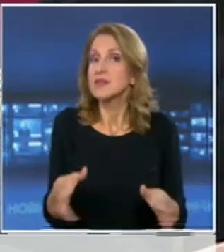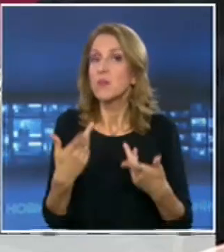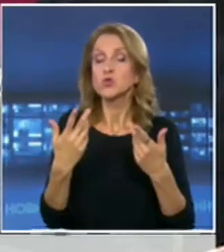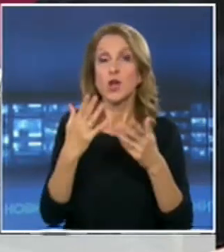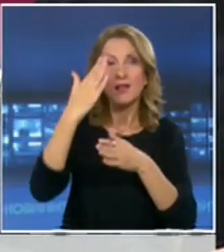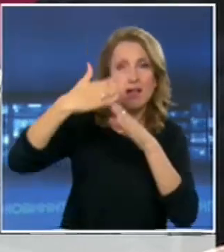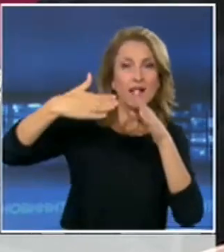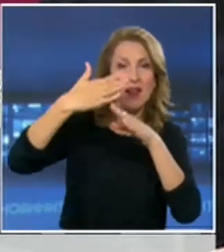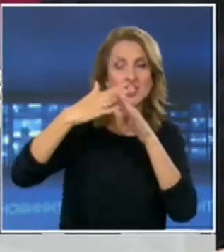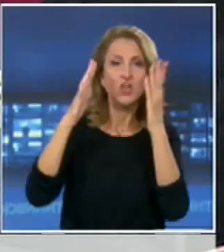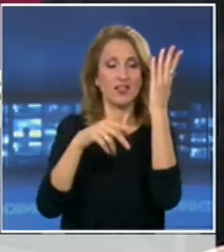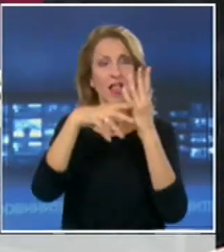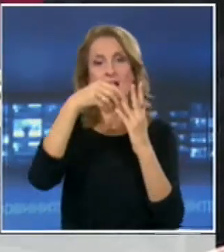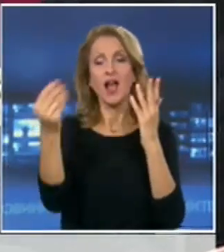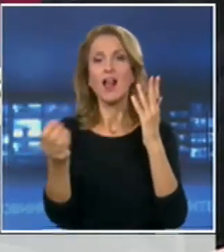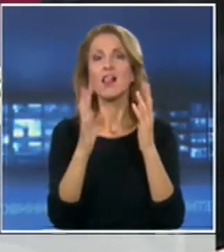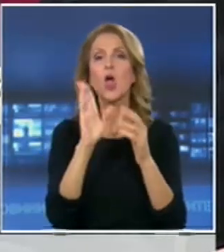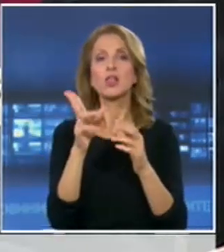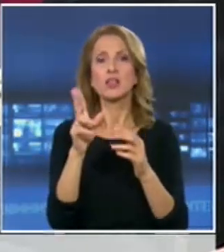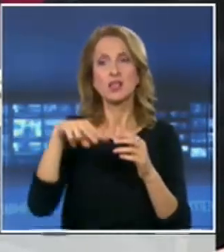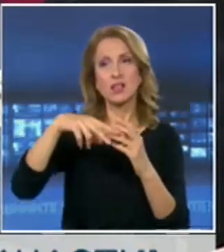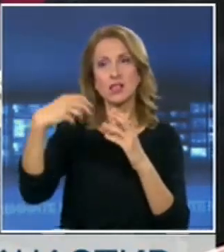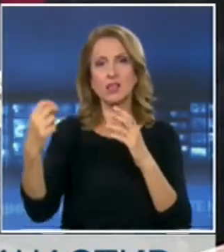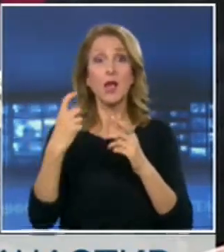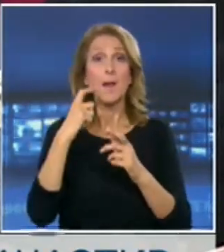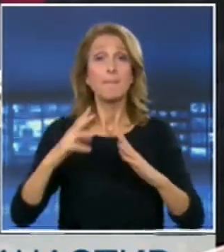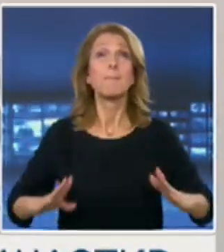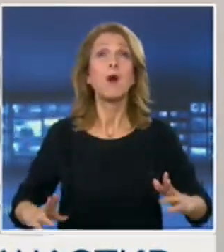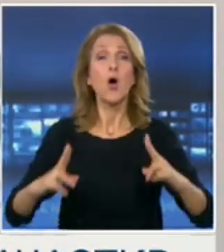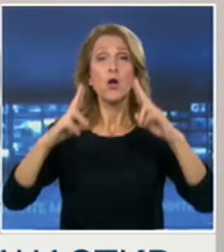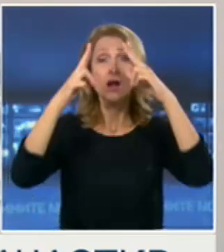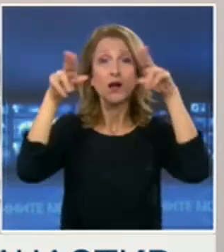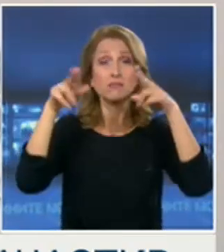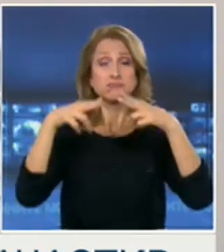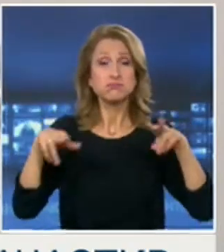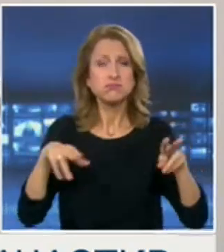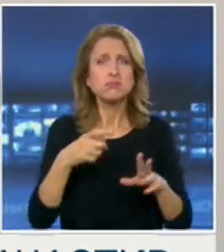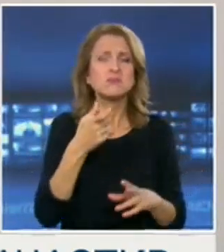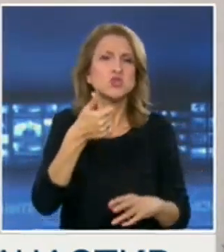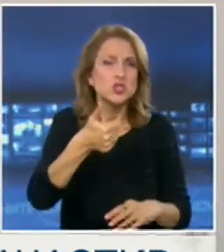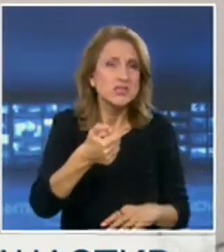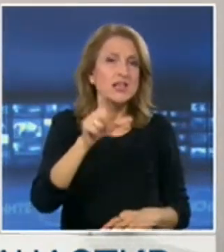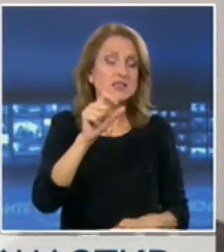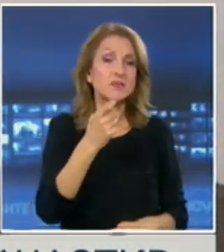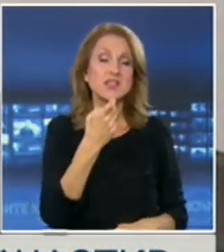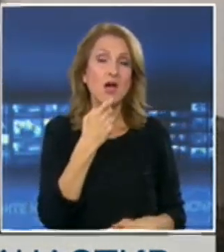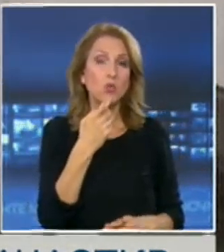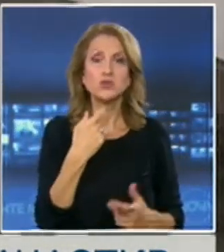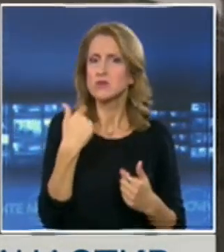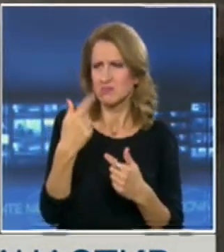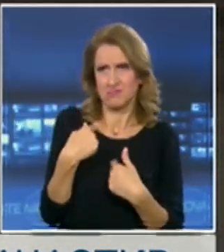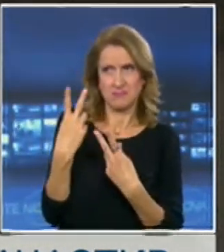клоните на бор, който е може би 60 или 70 годишен. Поред нас това не беше редно.